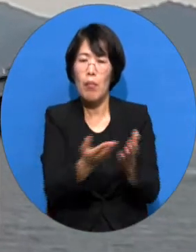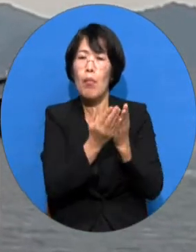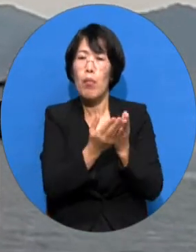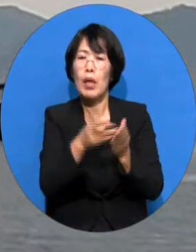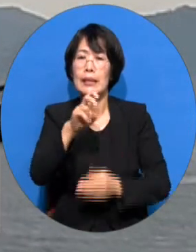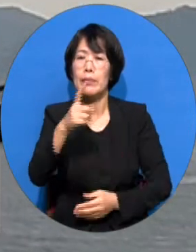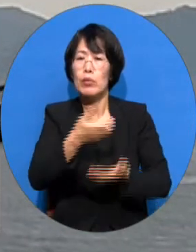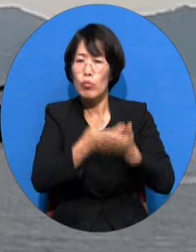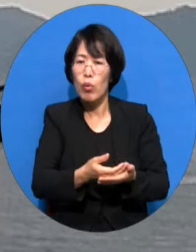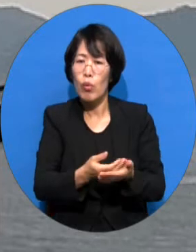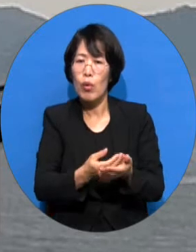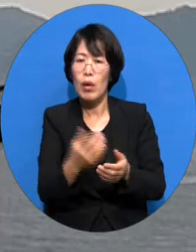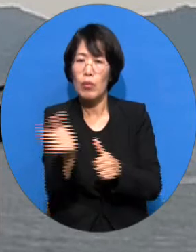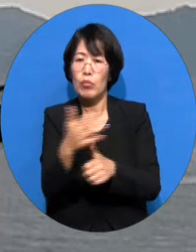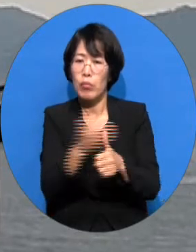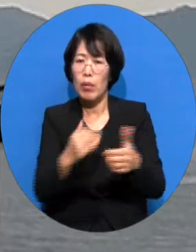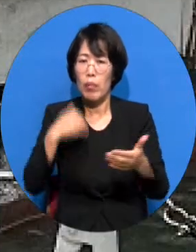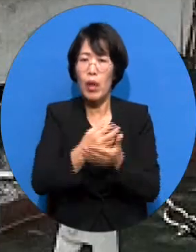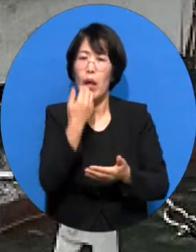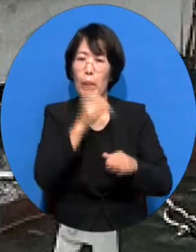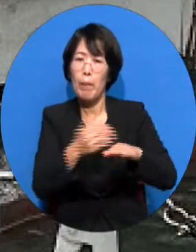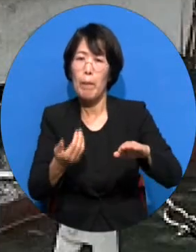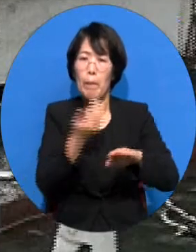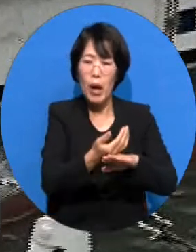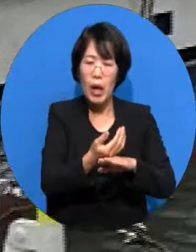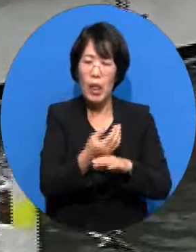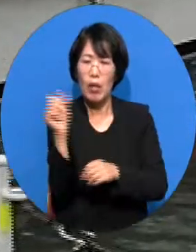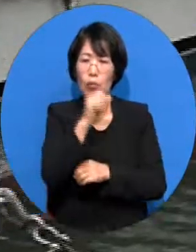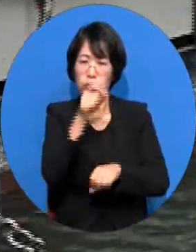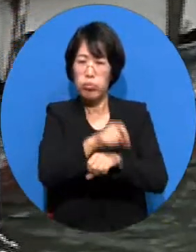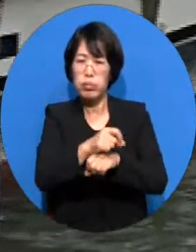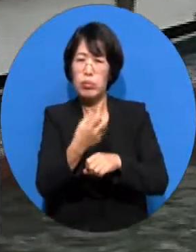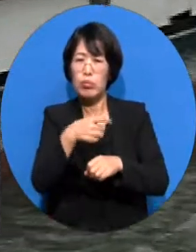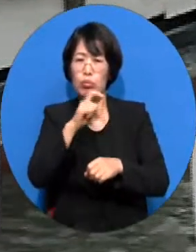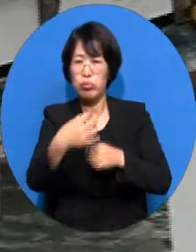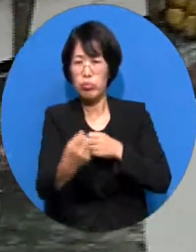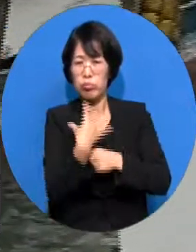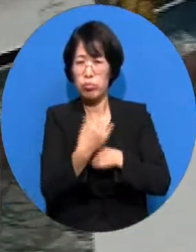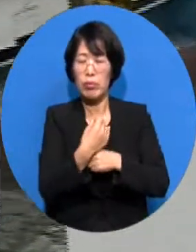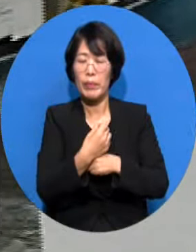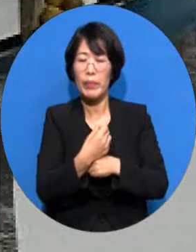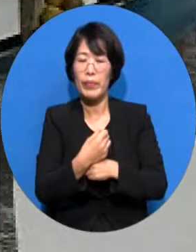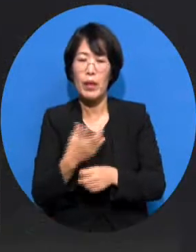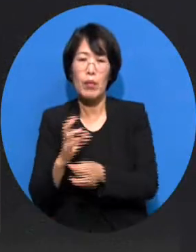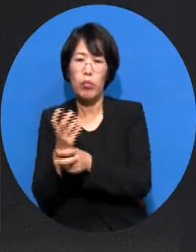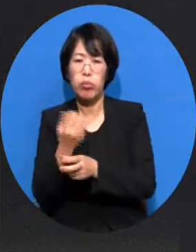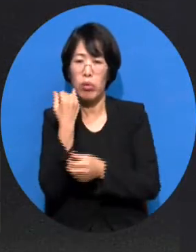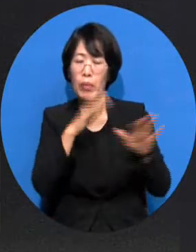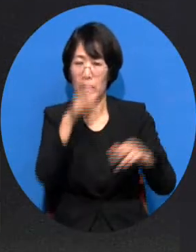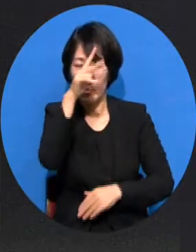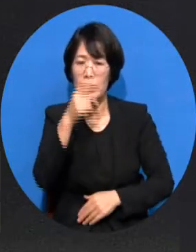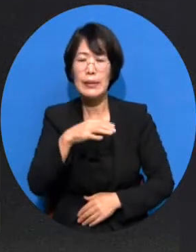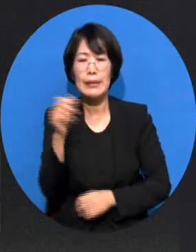어 행 물 운반선 a5 가좌 초대 기구한 실에 침대는 사부 가 발생 했습니다 신고를 받고 출동한 해경은 선장